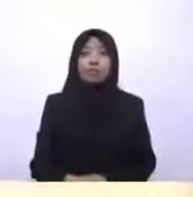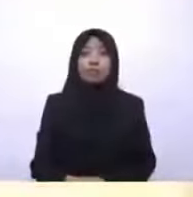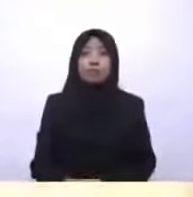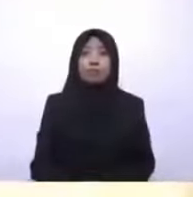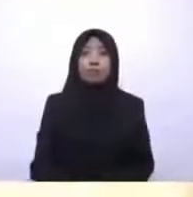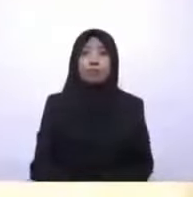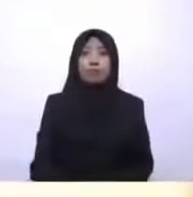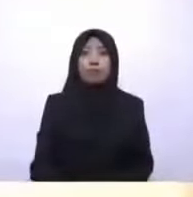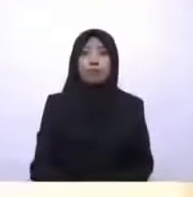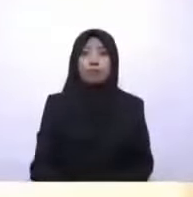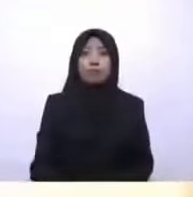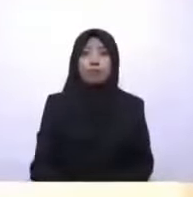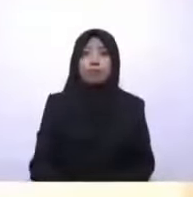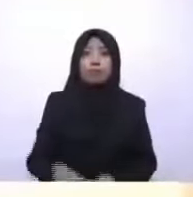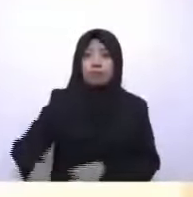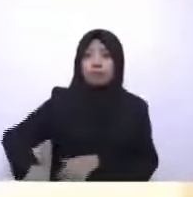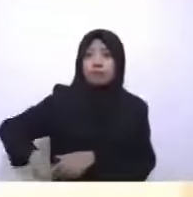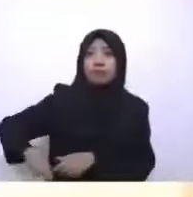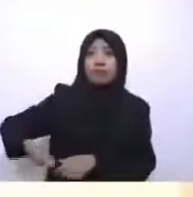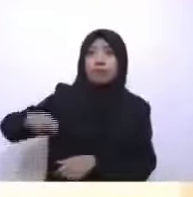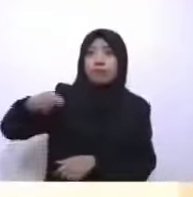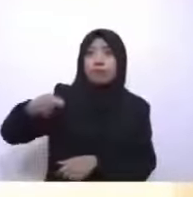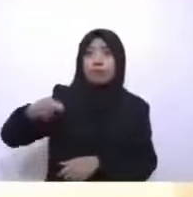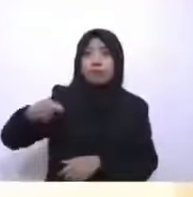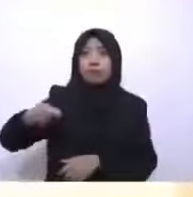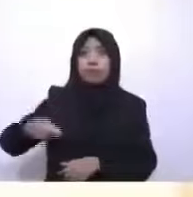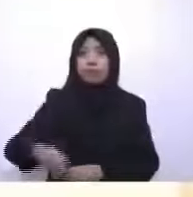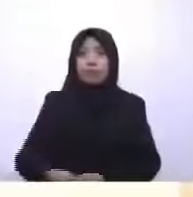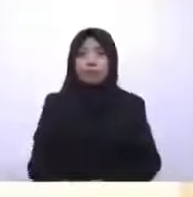Boleh diambil di bagian diambil berbentuk dalam, diaduk kertas. Dulu.